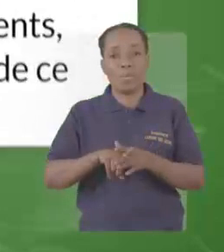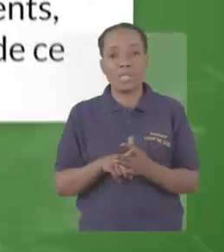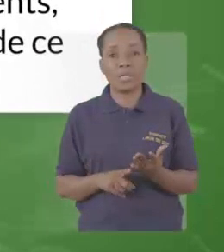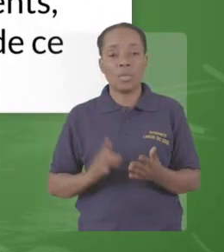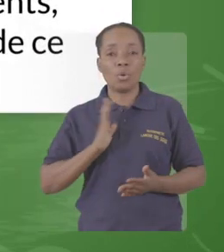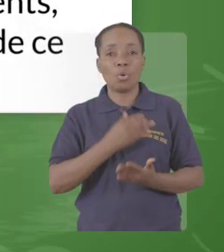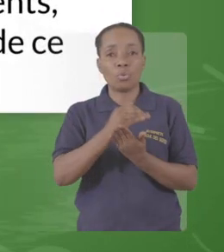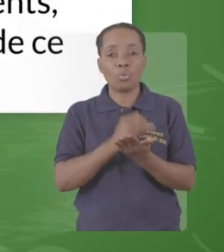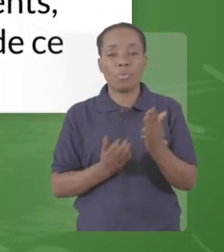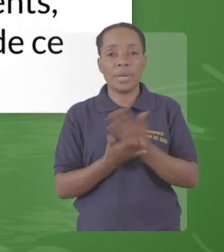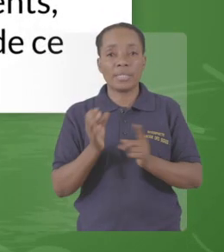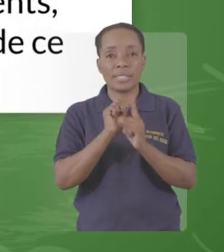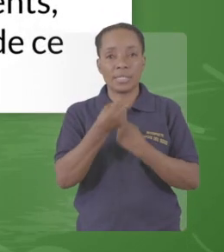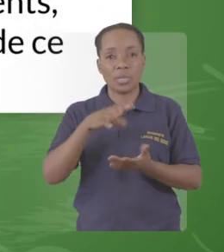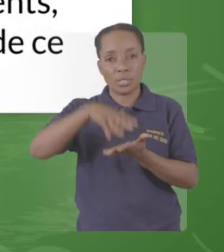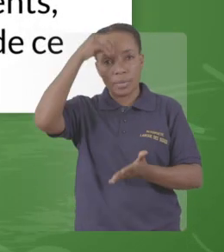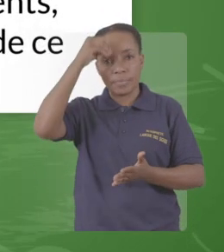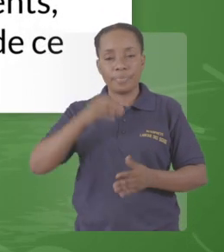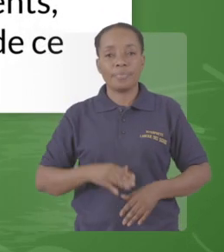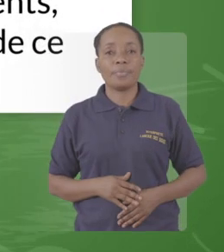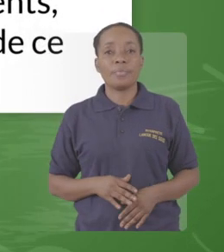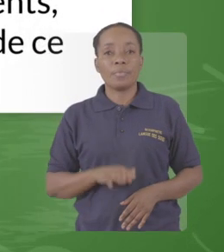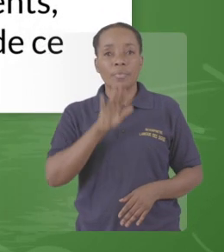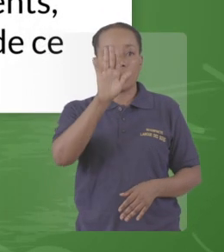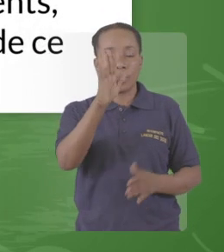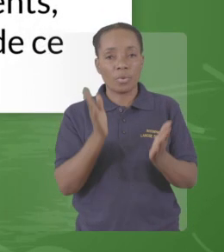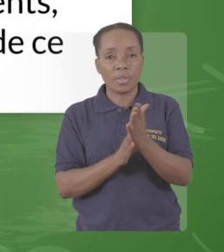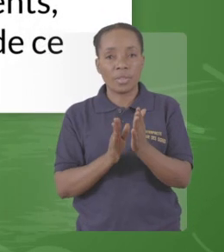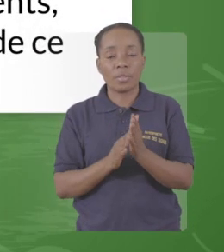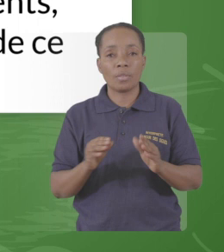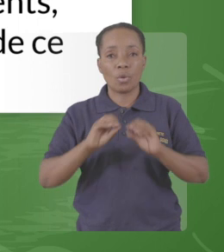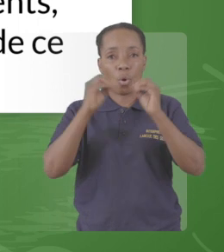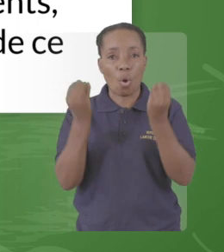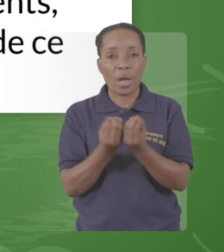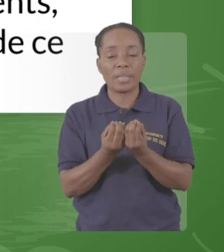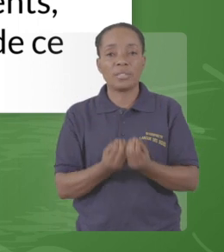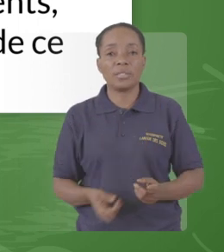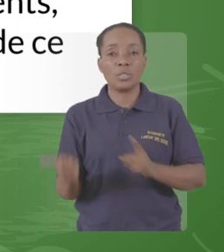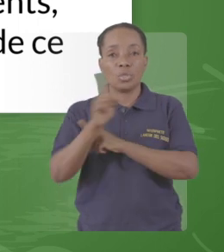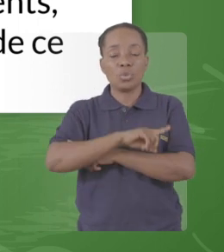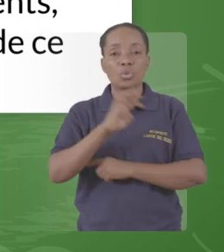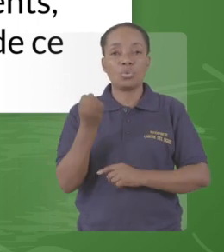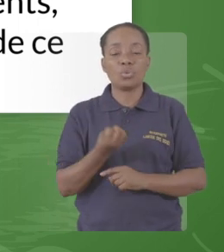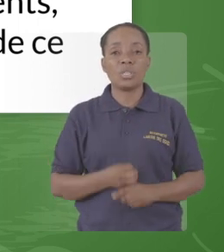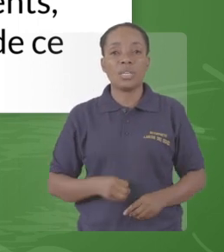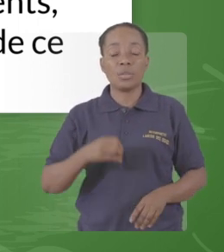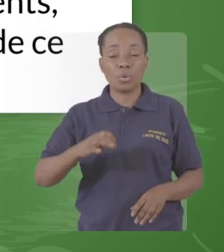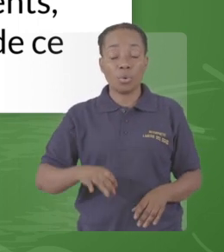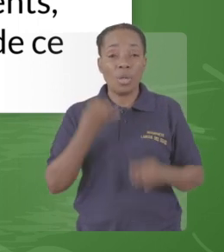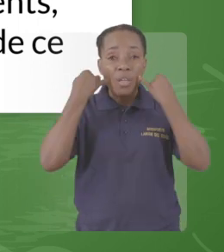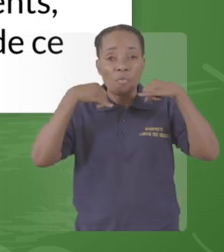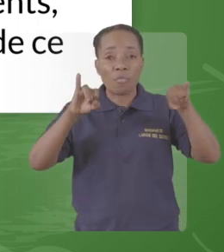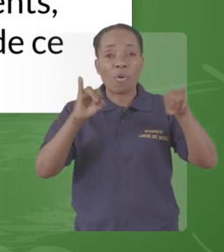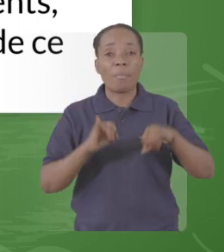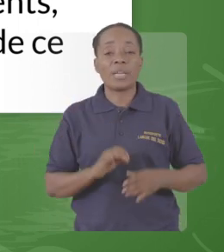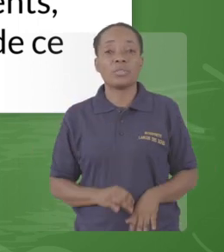la situation d'apprentissage. Votre établissement organise une journée porte ouverte sur